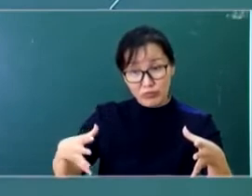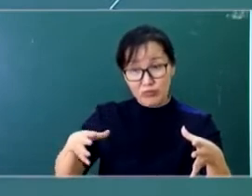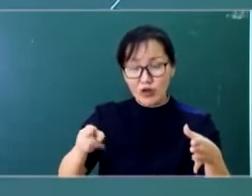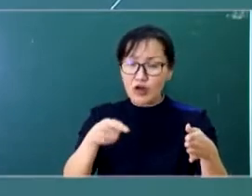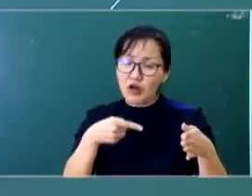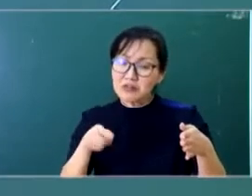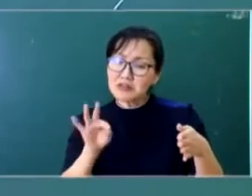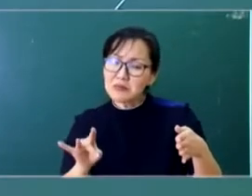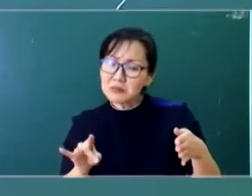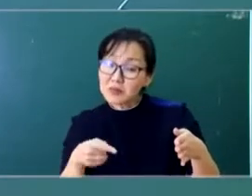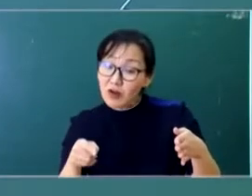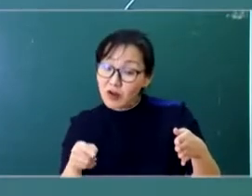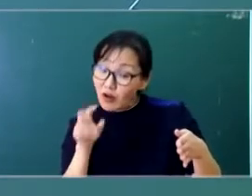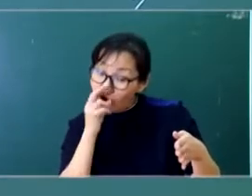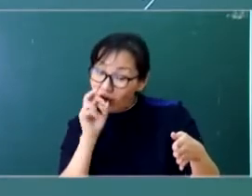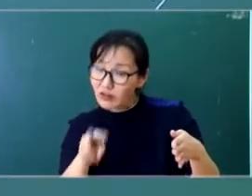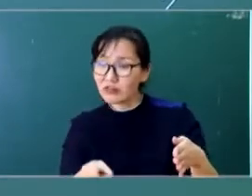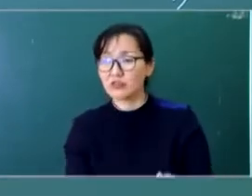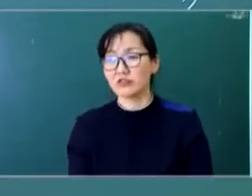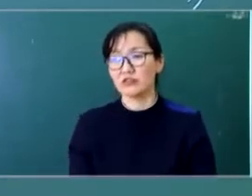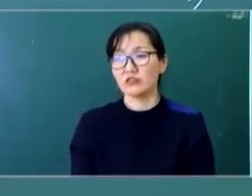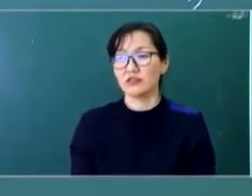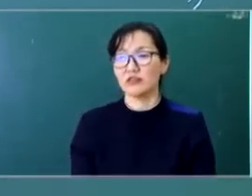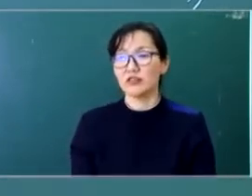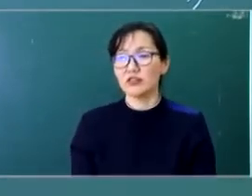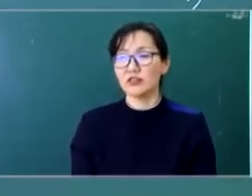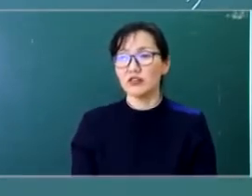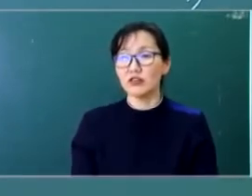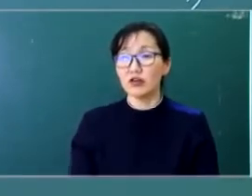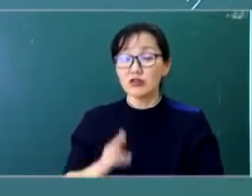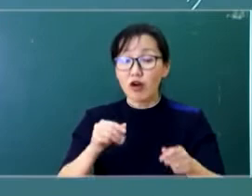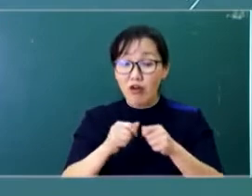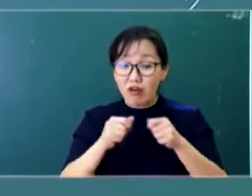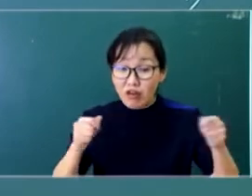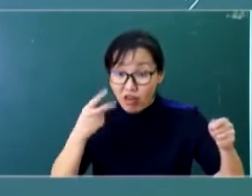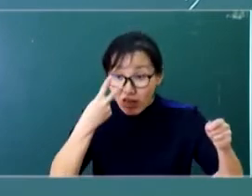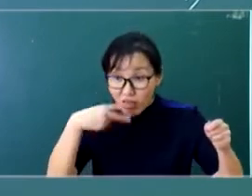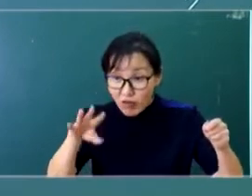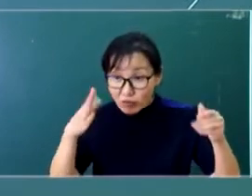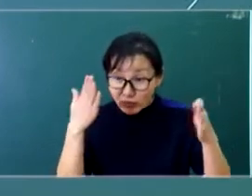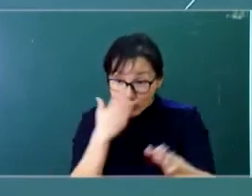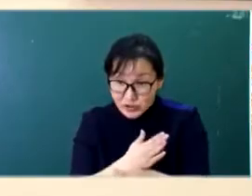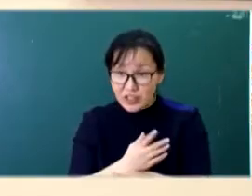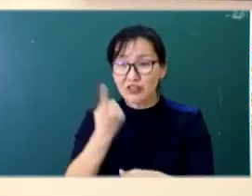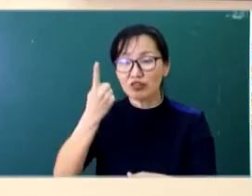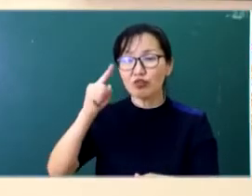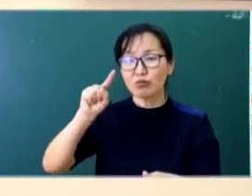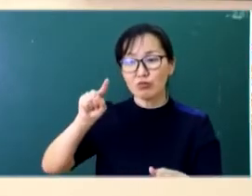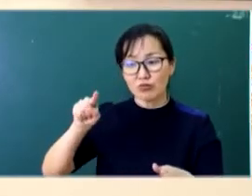За. За тэгвэл 1/2 ба 2 бүхлийн яг хагас нь